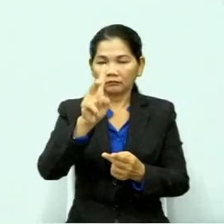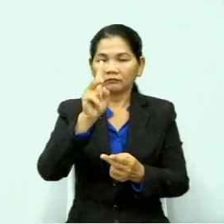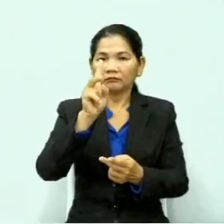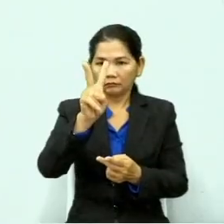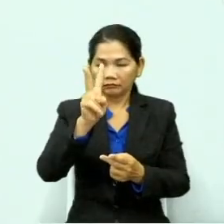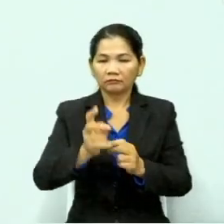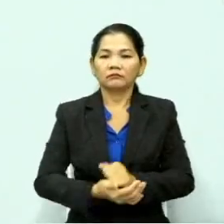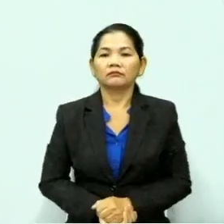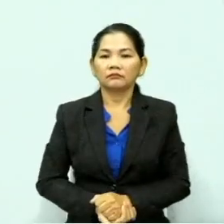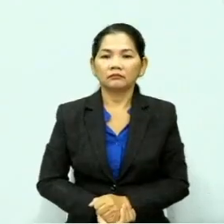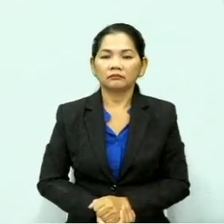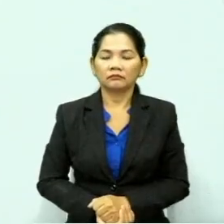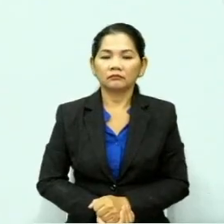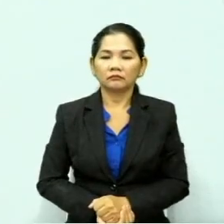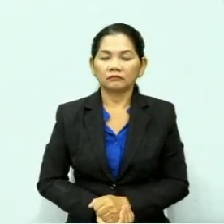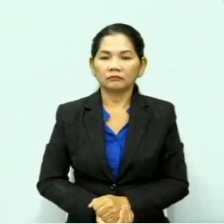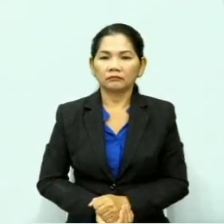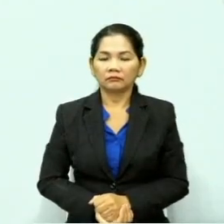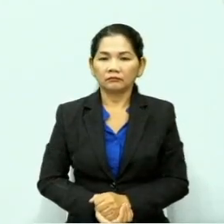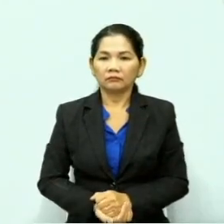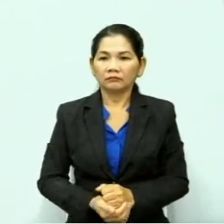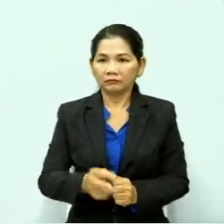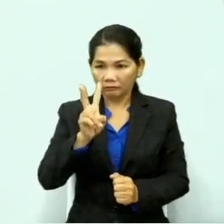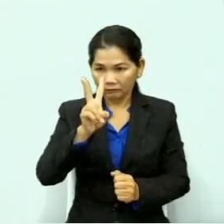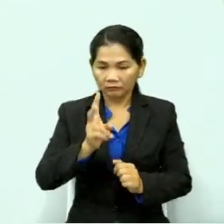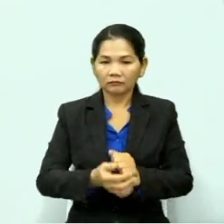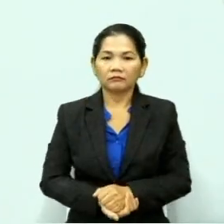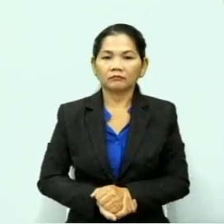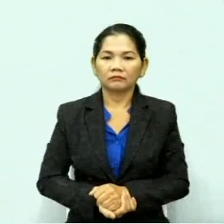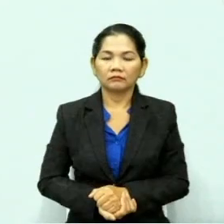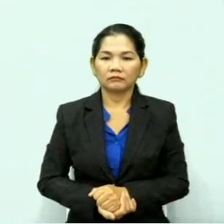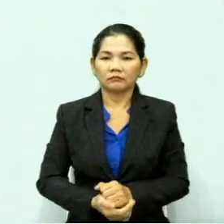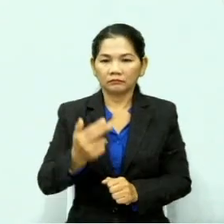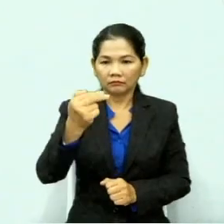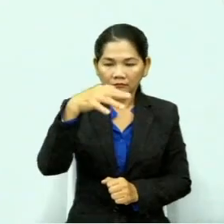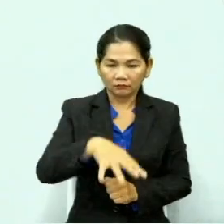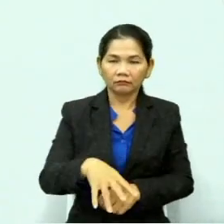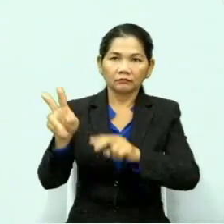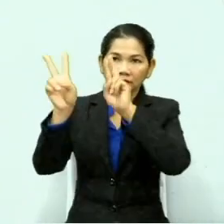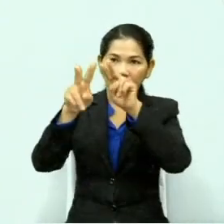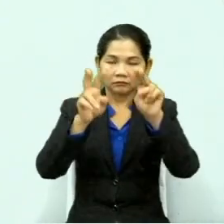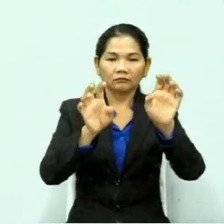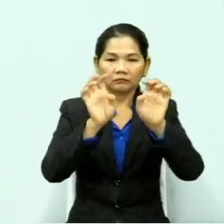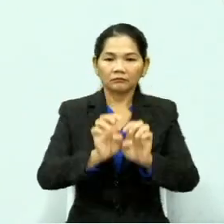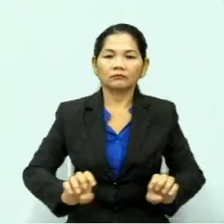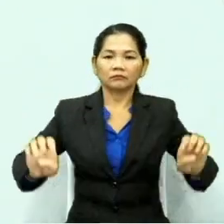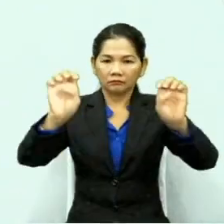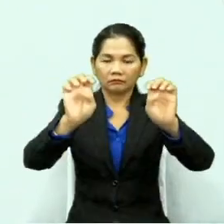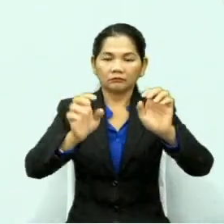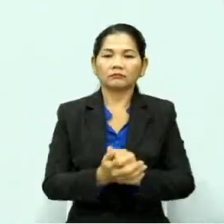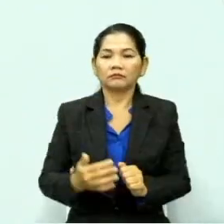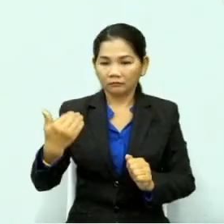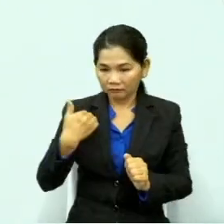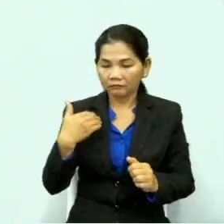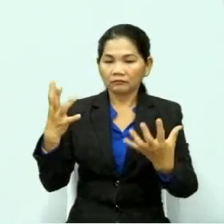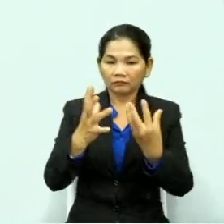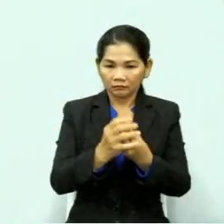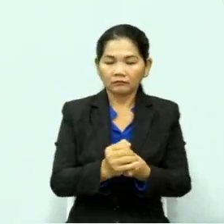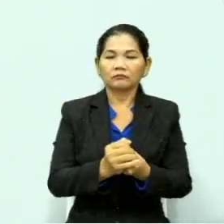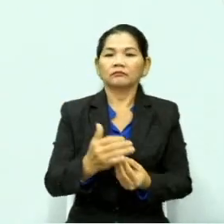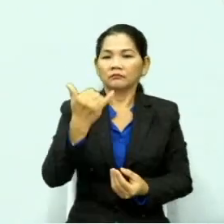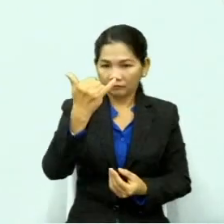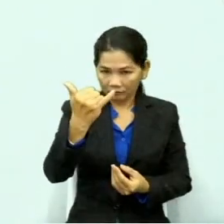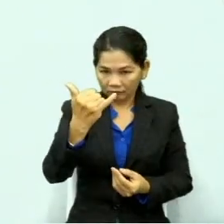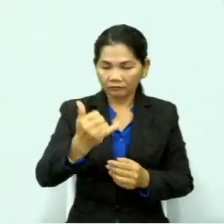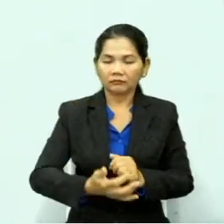tiền chả chấm lại tiếp đi còn lại tê cho thoa mà chiết miếng chấm nún và